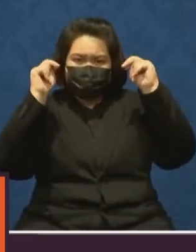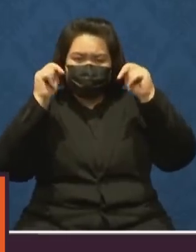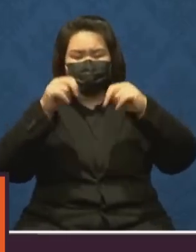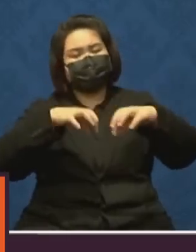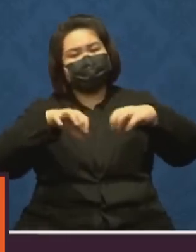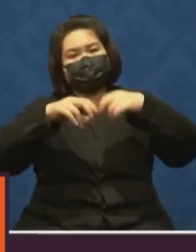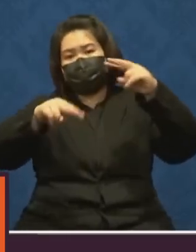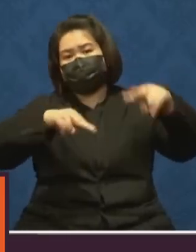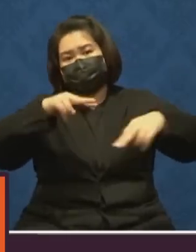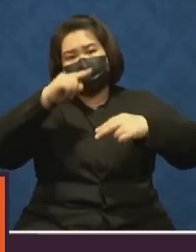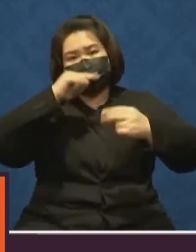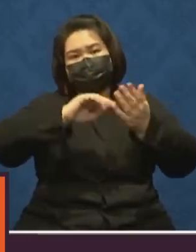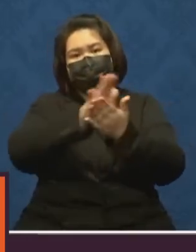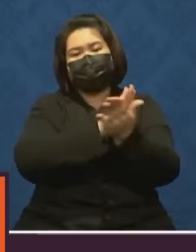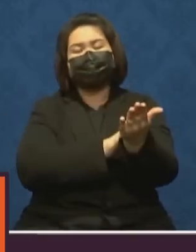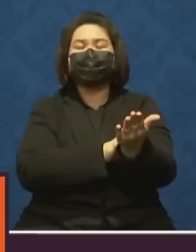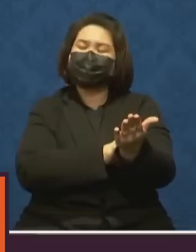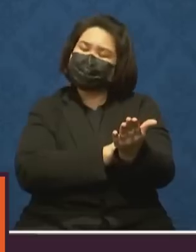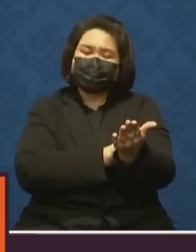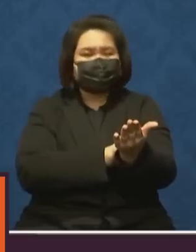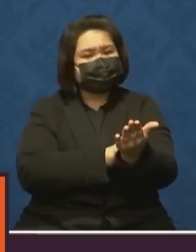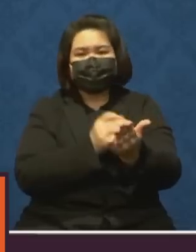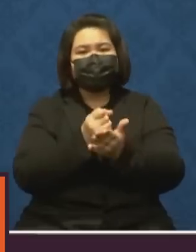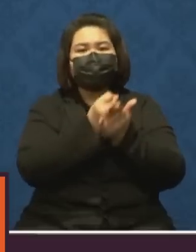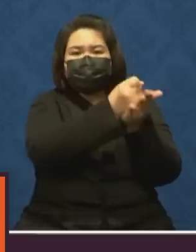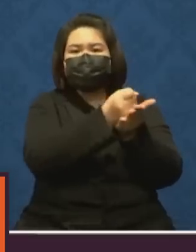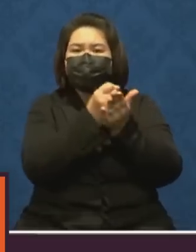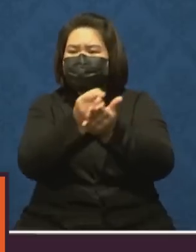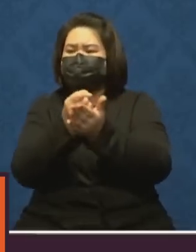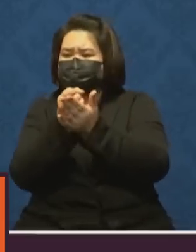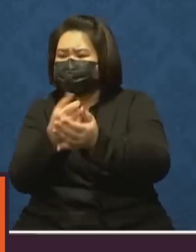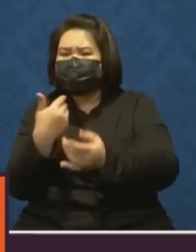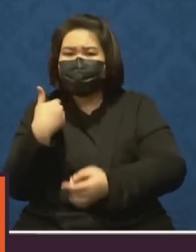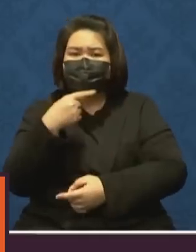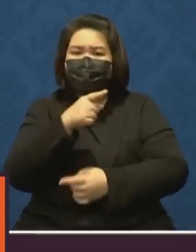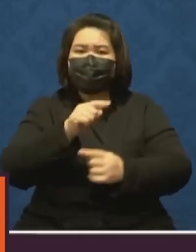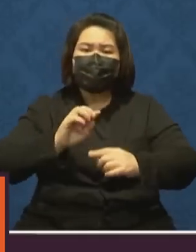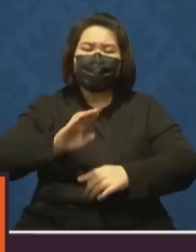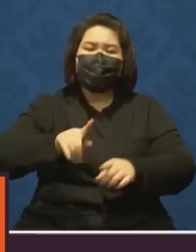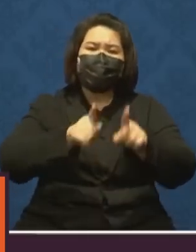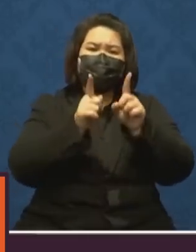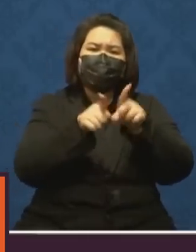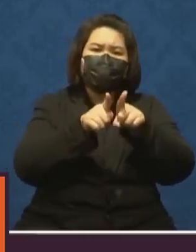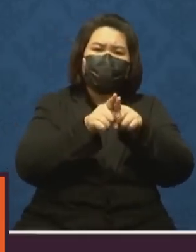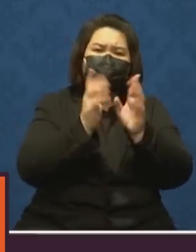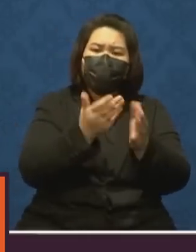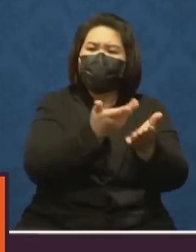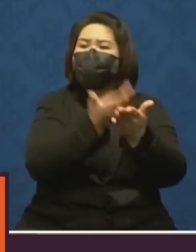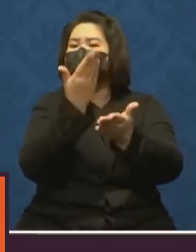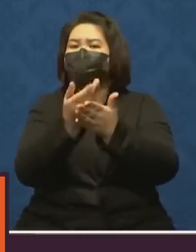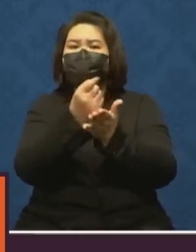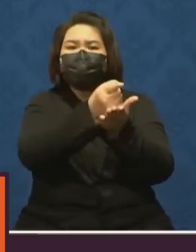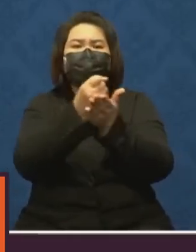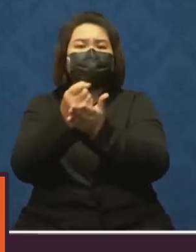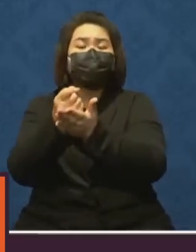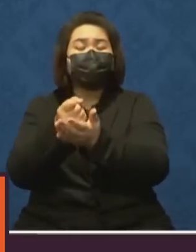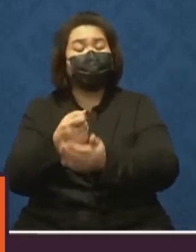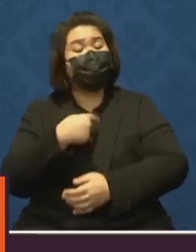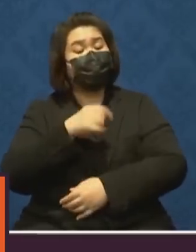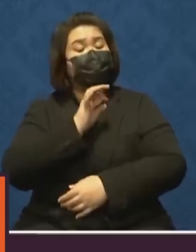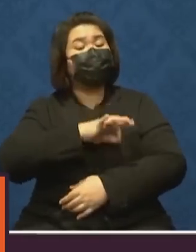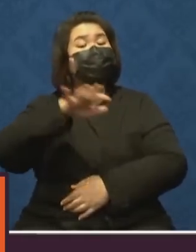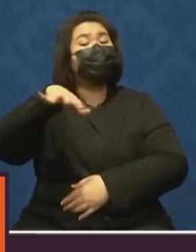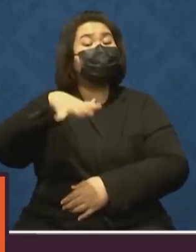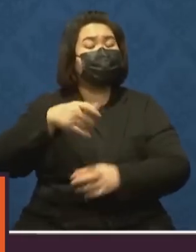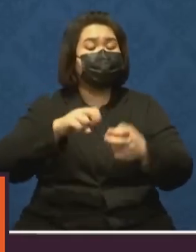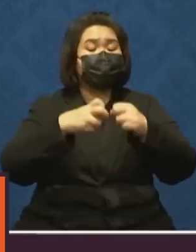ษ์ที่ส้างคามเสียหายใหกปเท